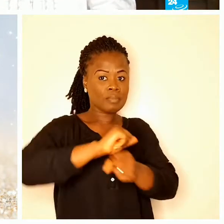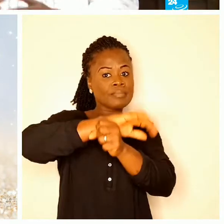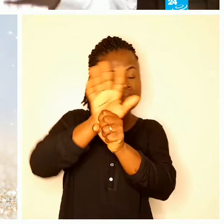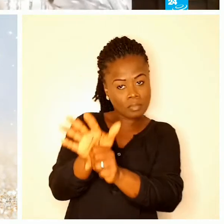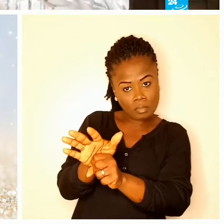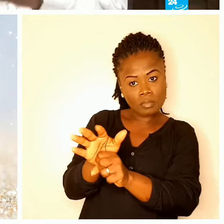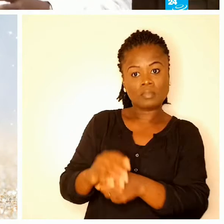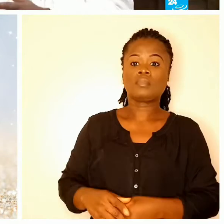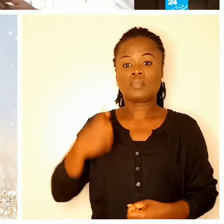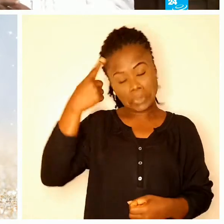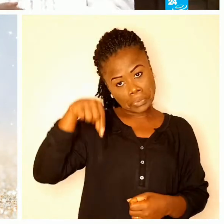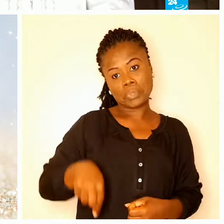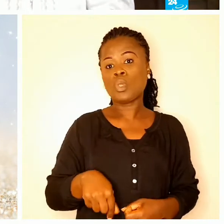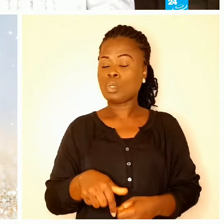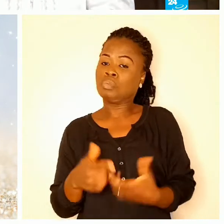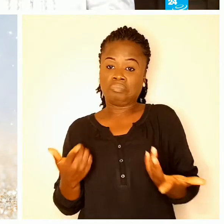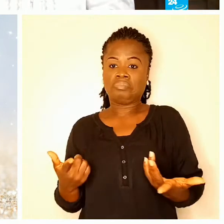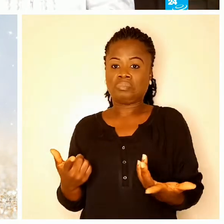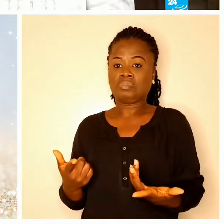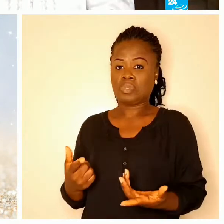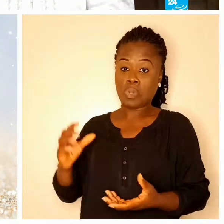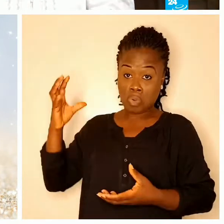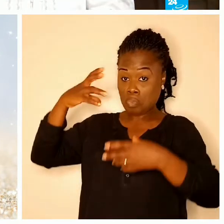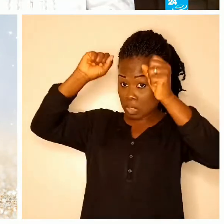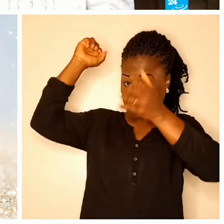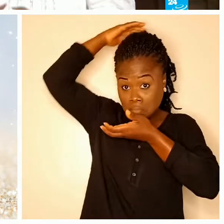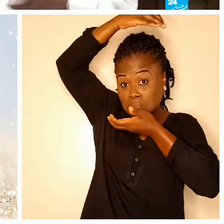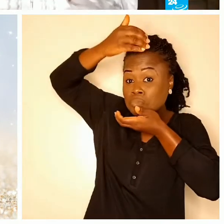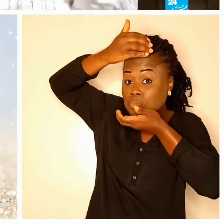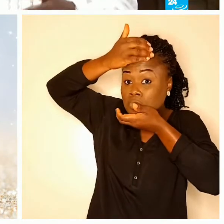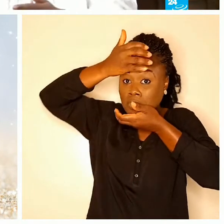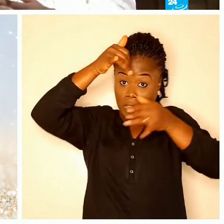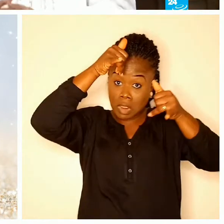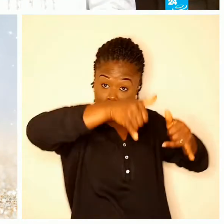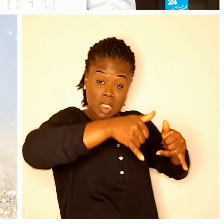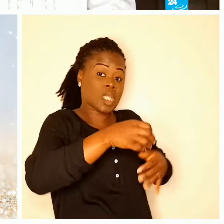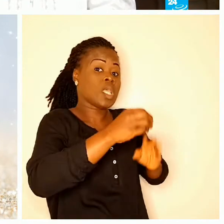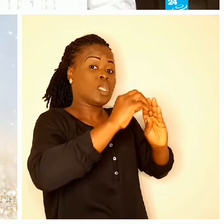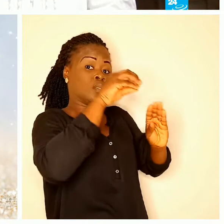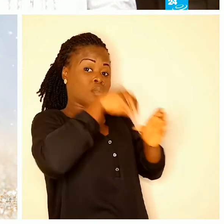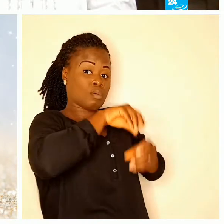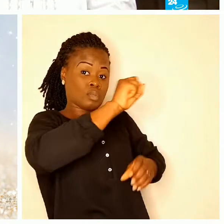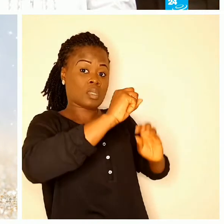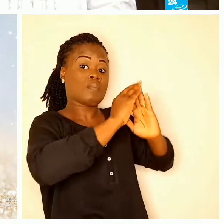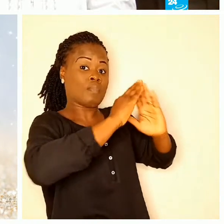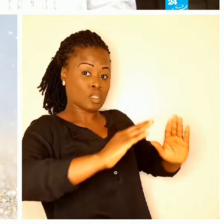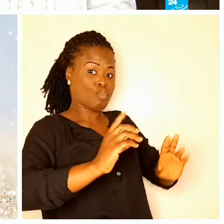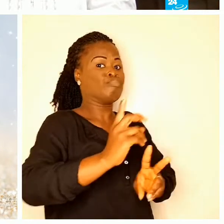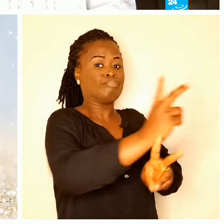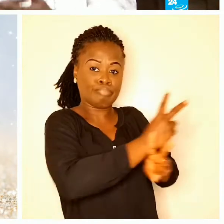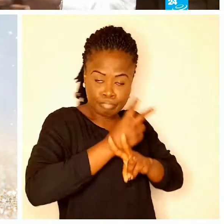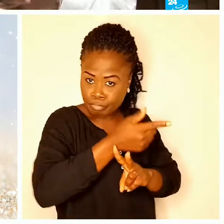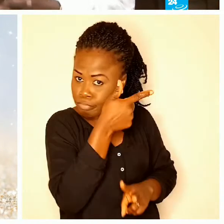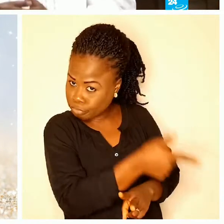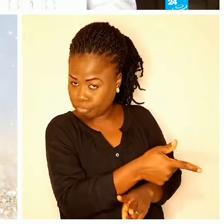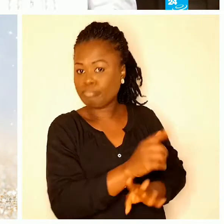pandémie, qu'il puisse purger sa peine chez lui, évidemment avec la présence de l'administration pénitentiaire, donc